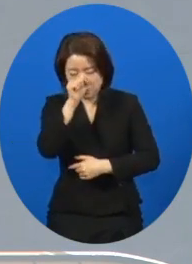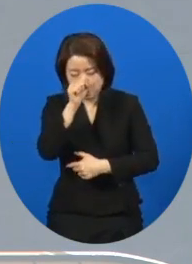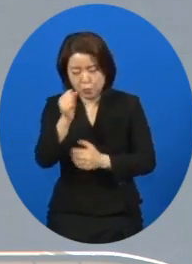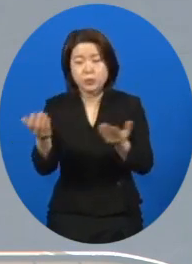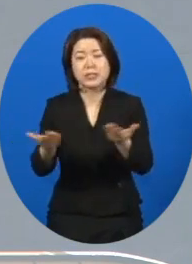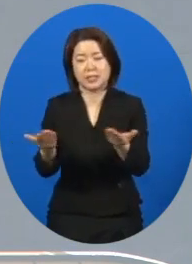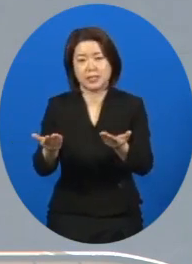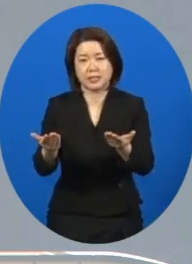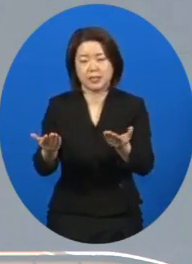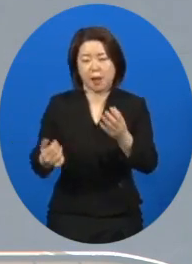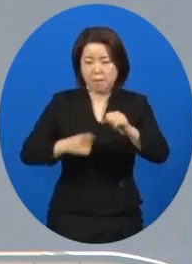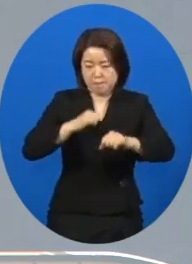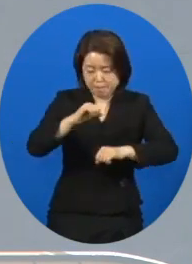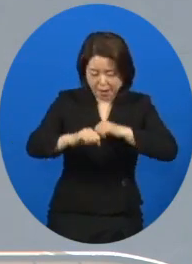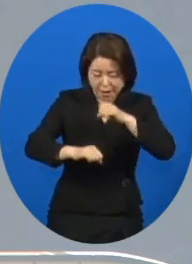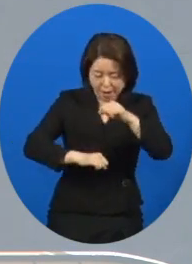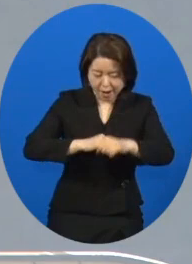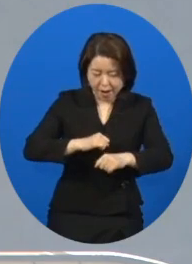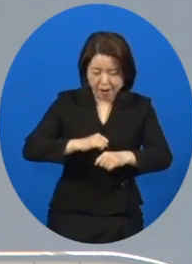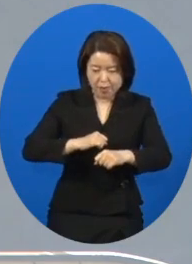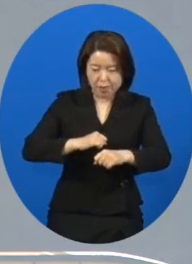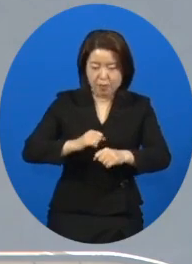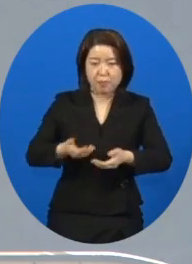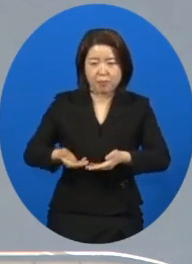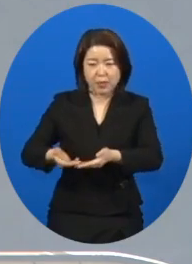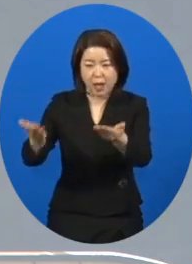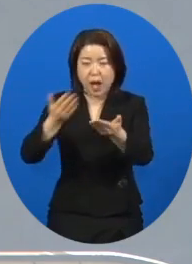일을 마음껏 하게 하기 위해서 그래요.